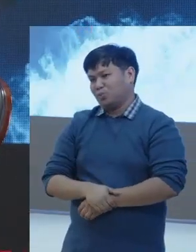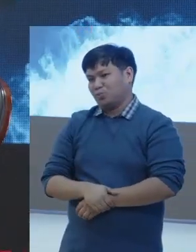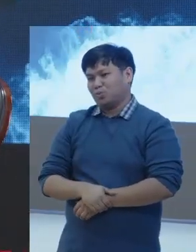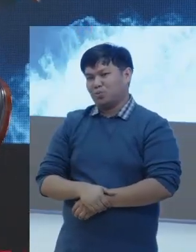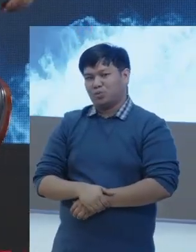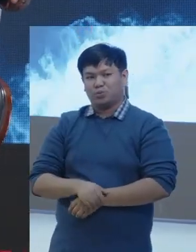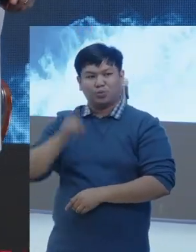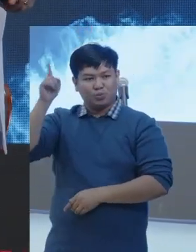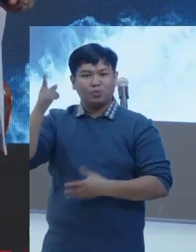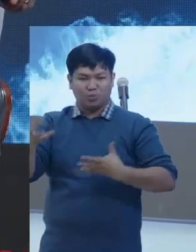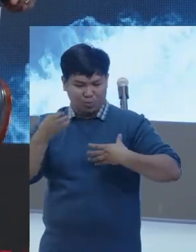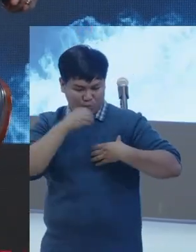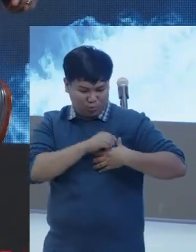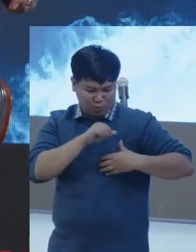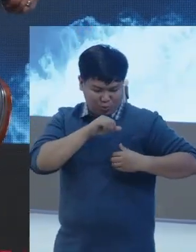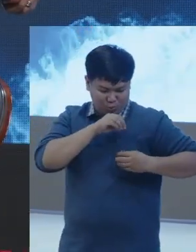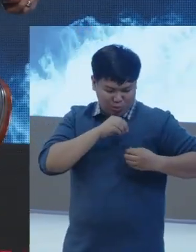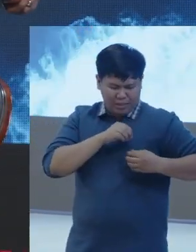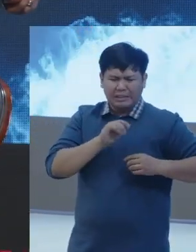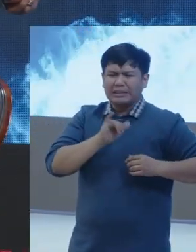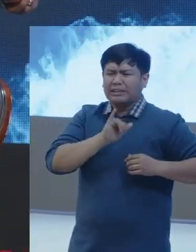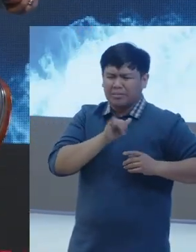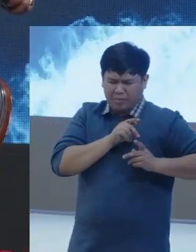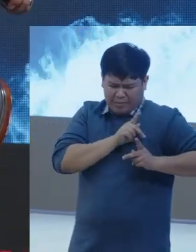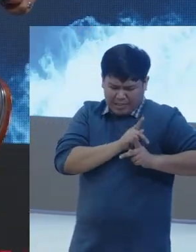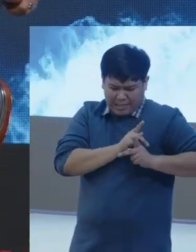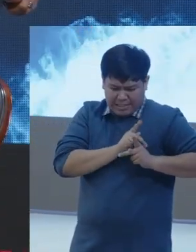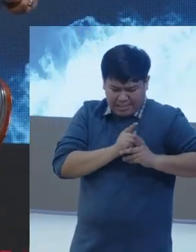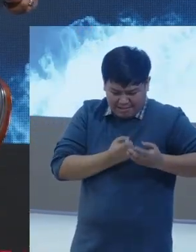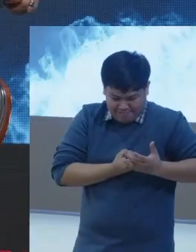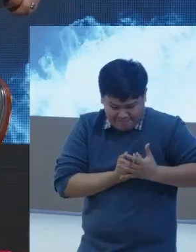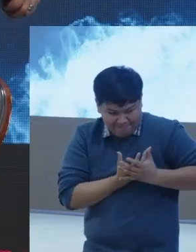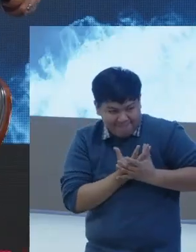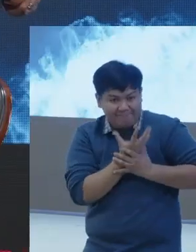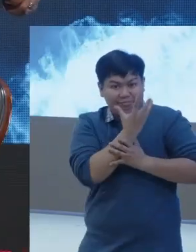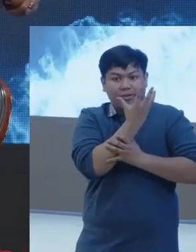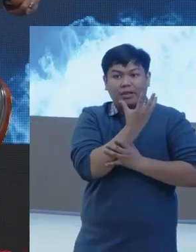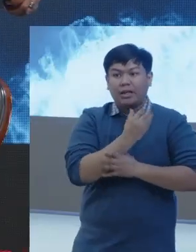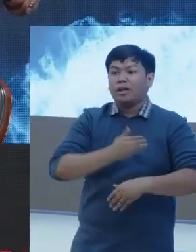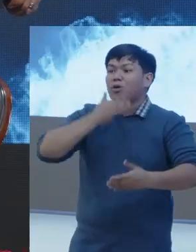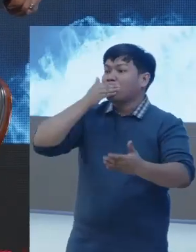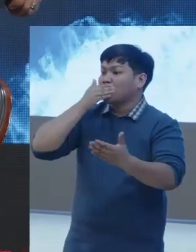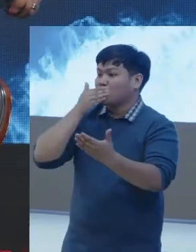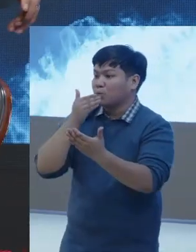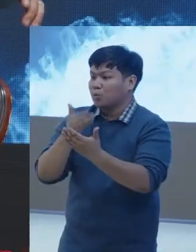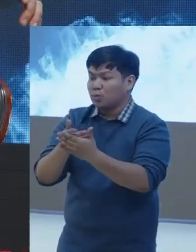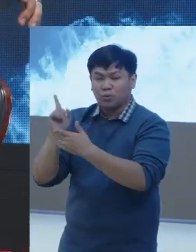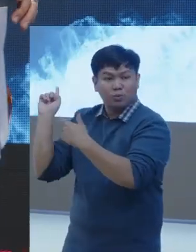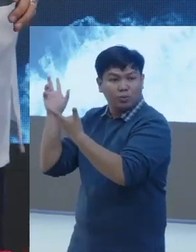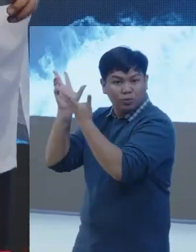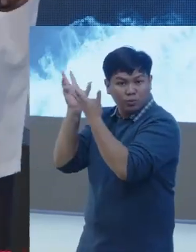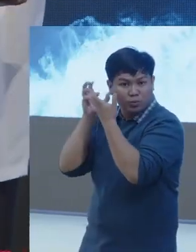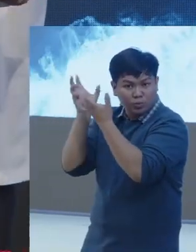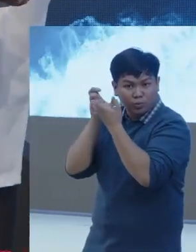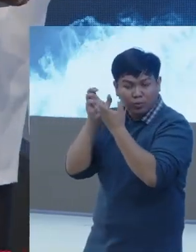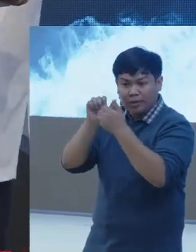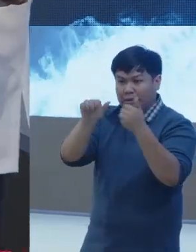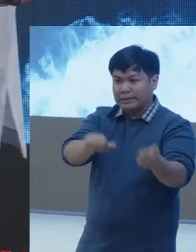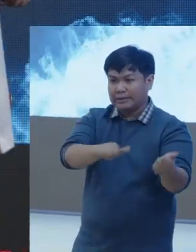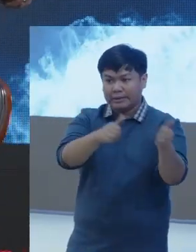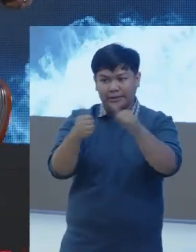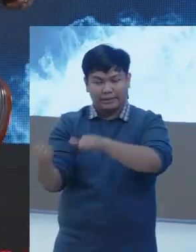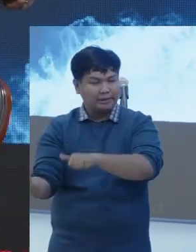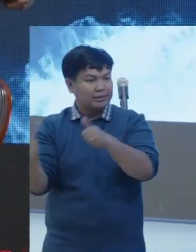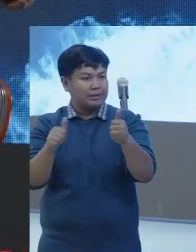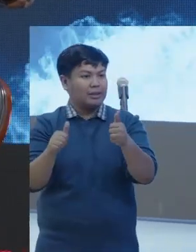So maganda na napapakinggan natin yung mga testimonyo ng mga ating binabautismuhan, ngunit ating pinapangaral mula